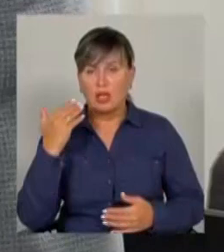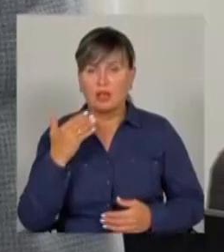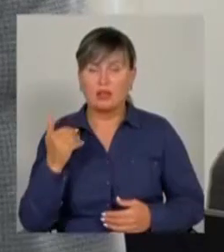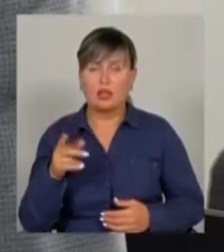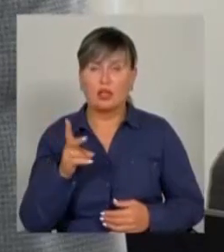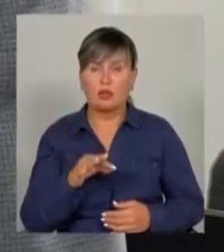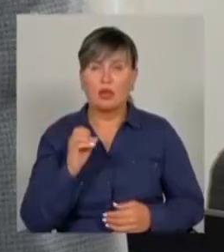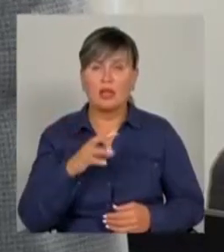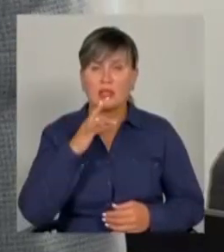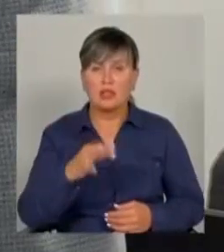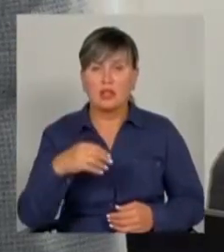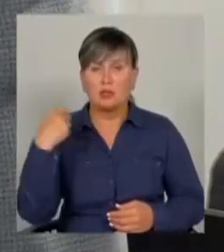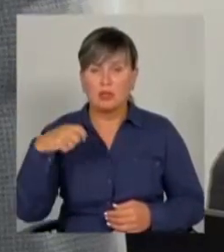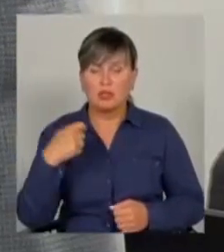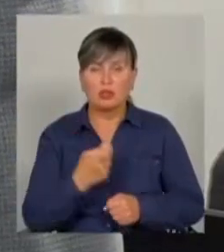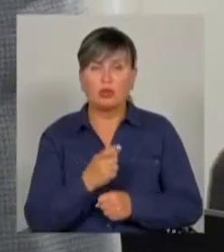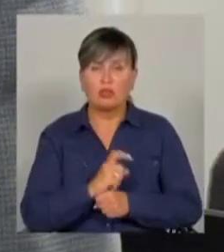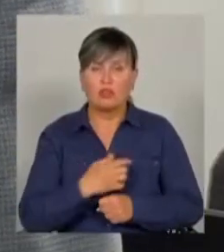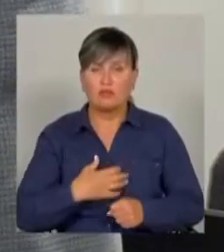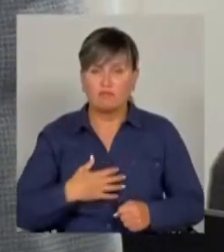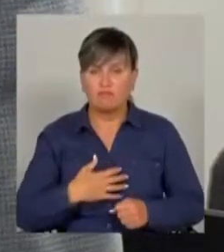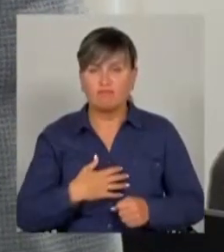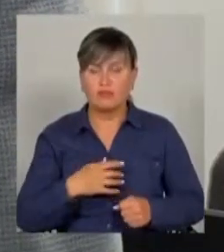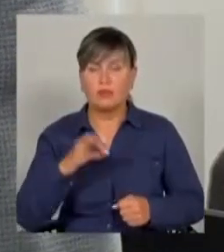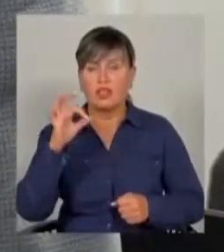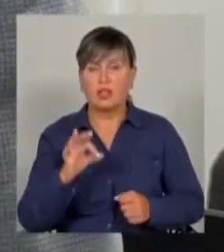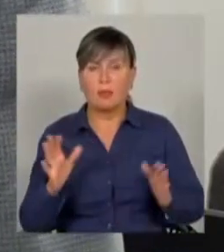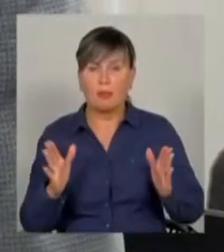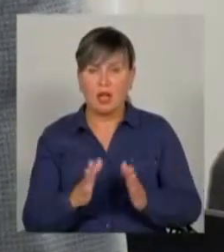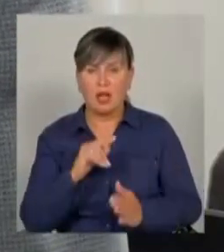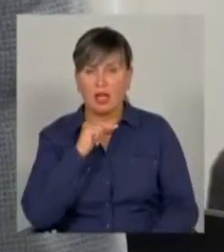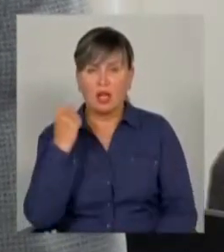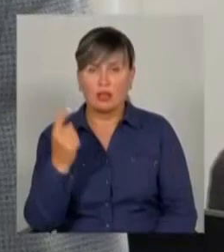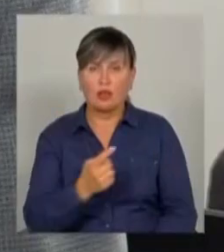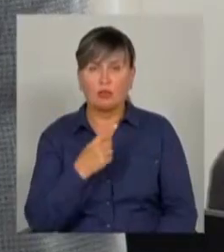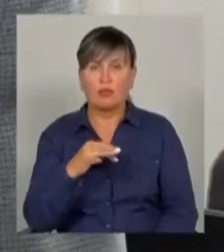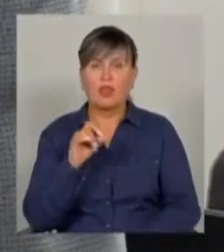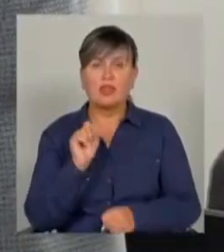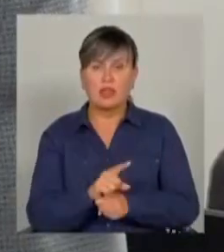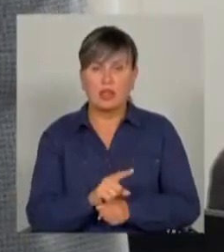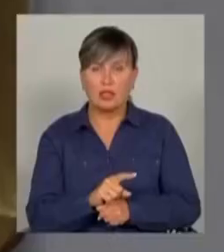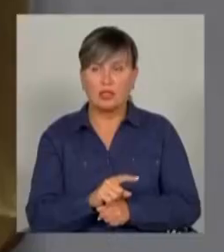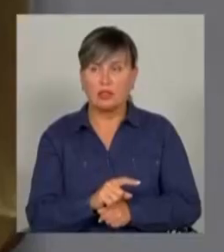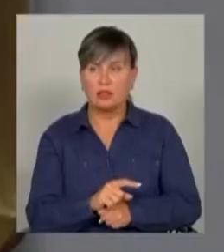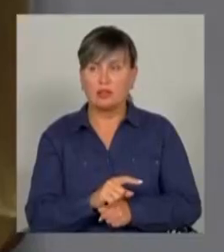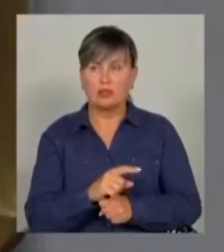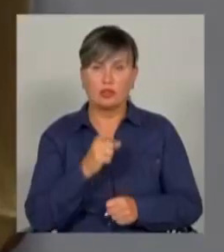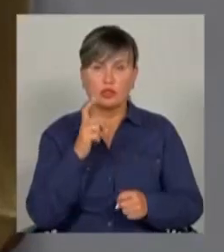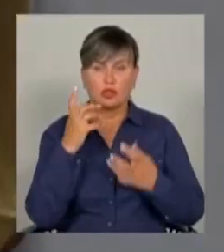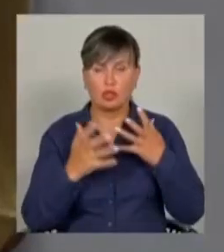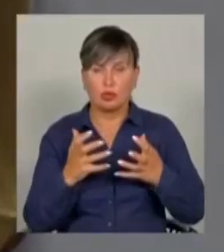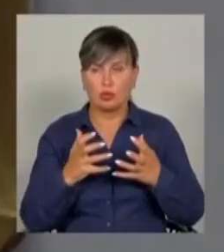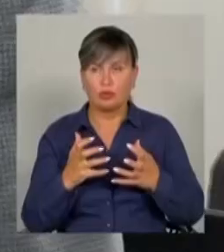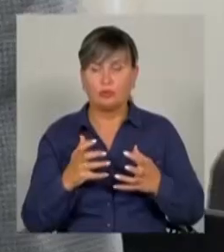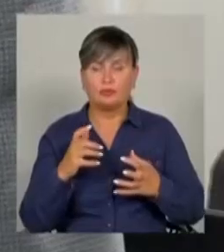как сказал президент, очень незначительный процент креативной экономики. И задача поставлена серьезная.